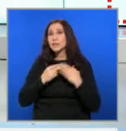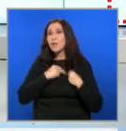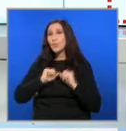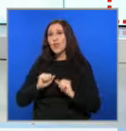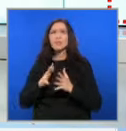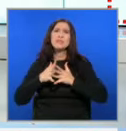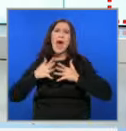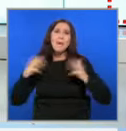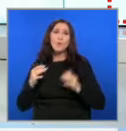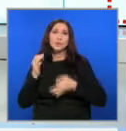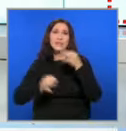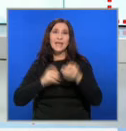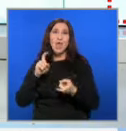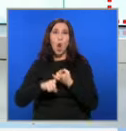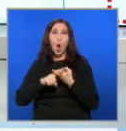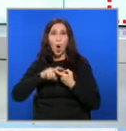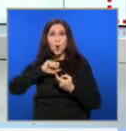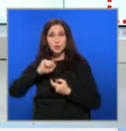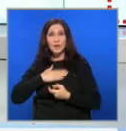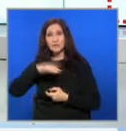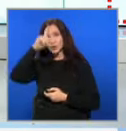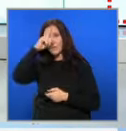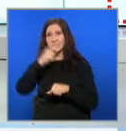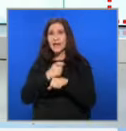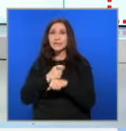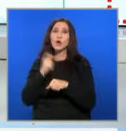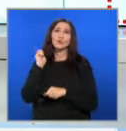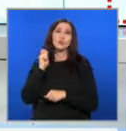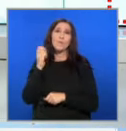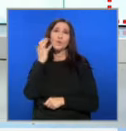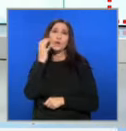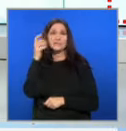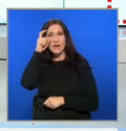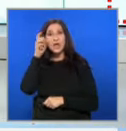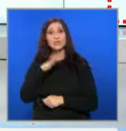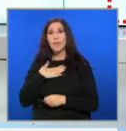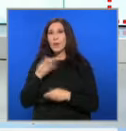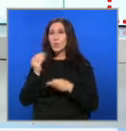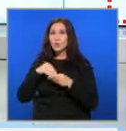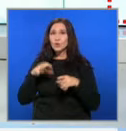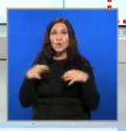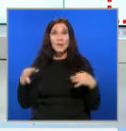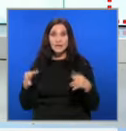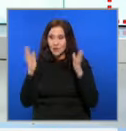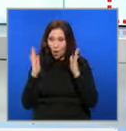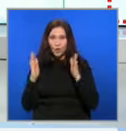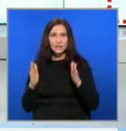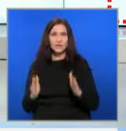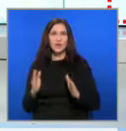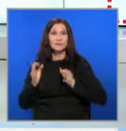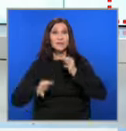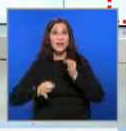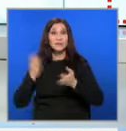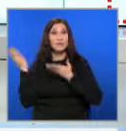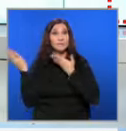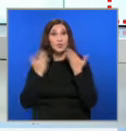Най-много заразени с коклюш има в София, Стара Загора, Кюстендил, Бургас и Варна. Ще има ли допълнителни мерки за ограничаване на заразата